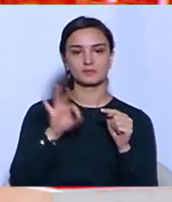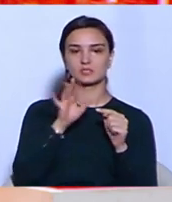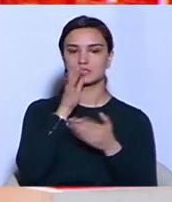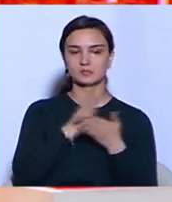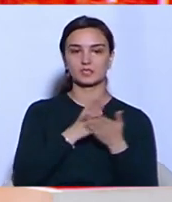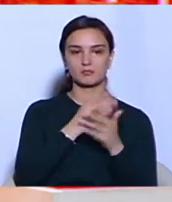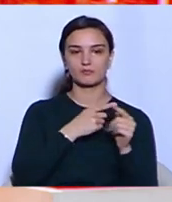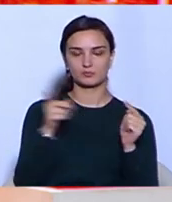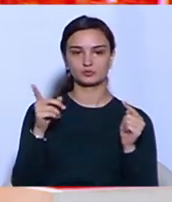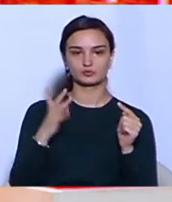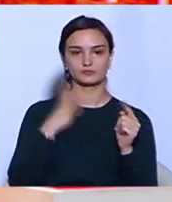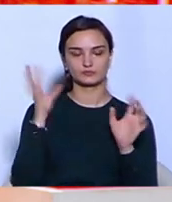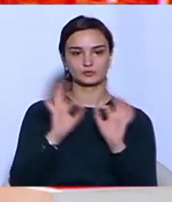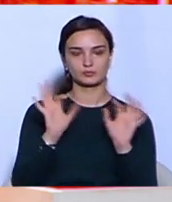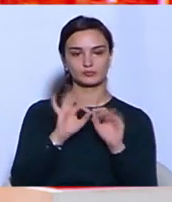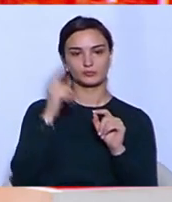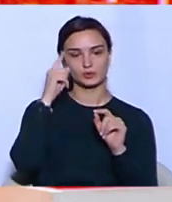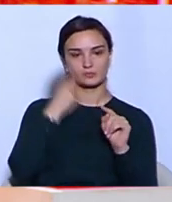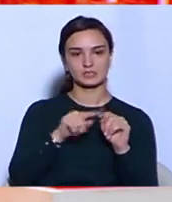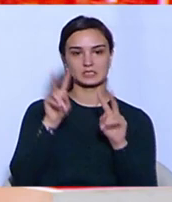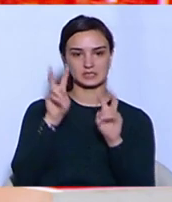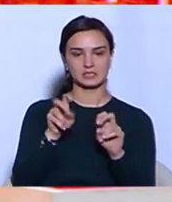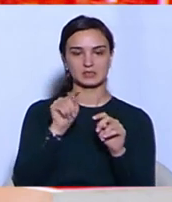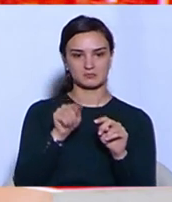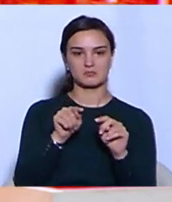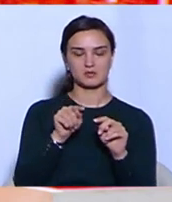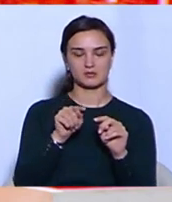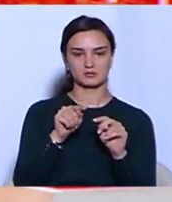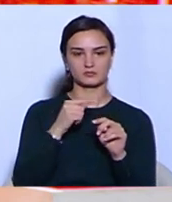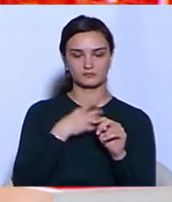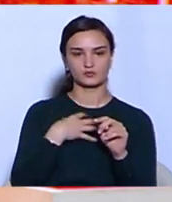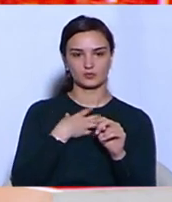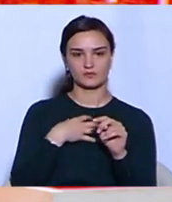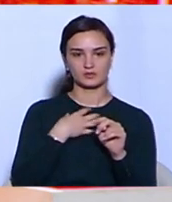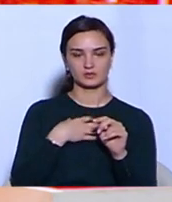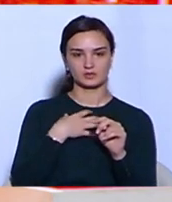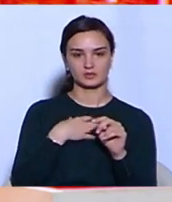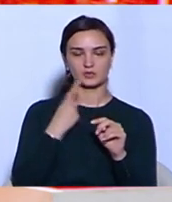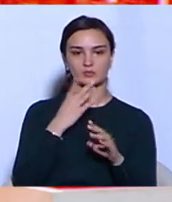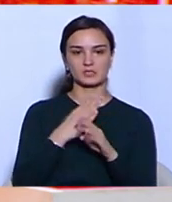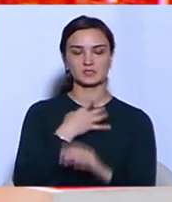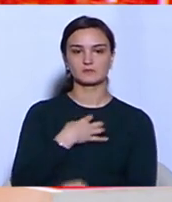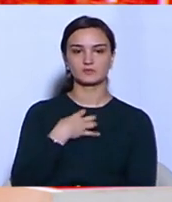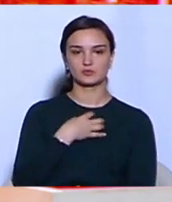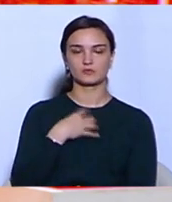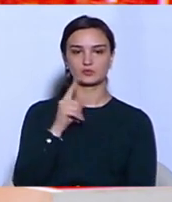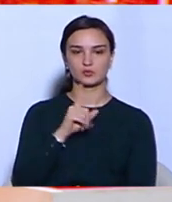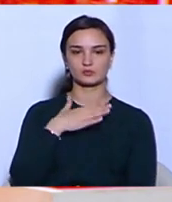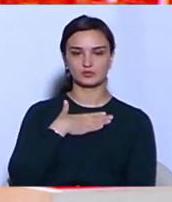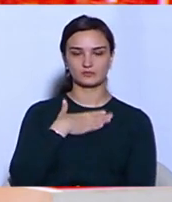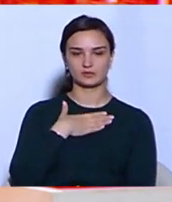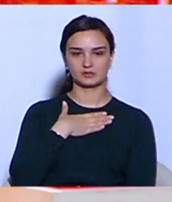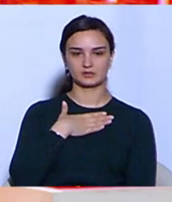წლების განმავლობაში ვსაუბრობთ და ფიქრობთ, ეს თემა კითხვასაც კი აღარ ბადებს, თუმცა რატომ არის მნიშვნელოვანი, რომ